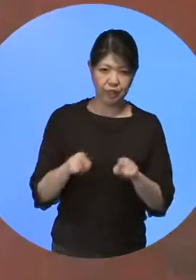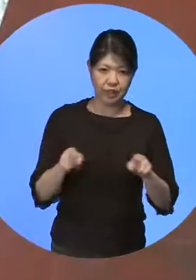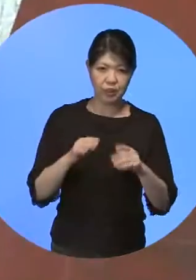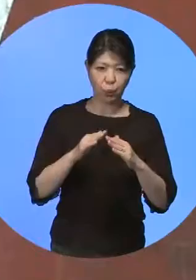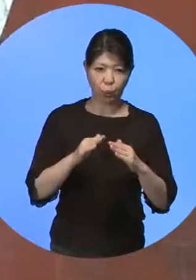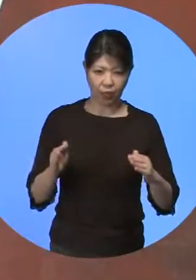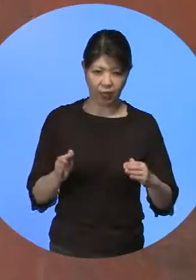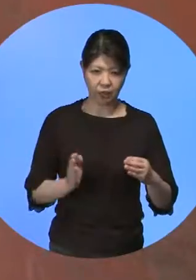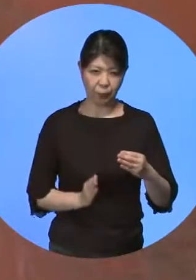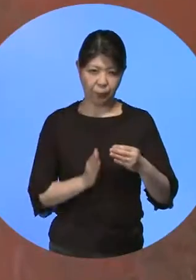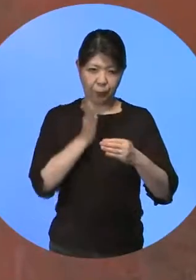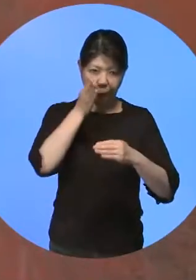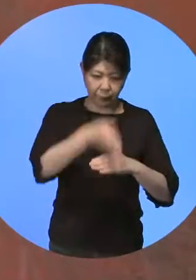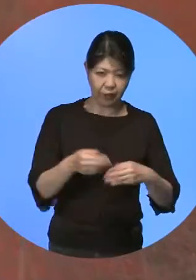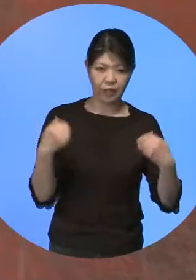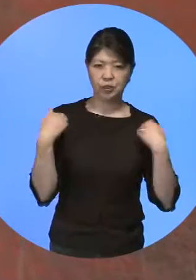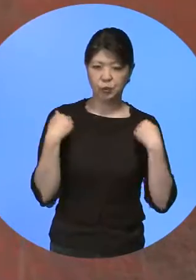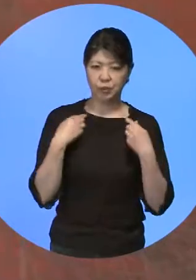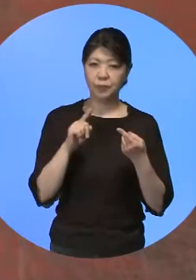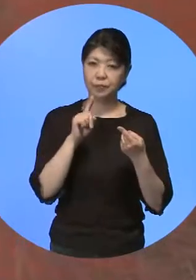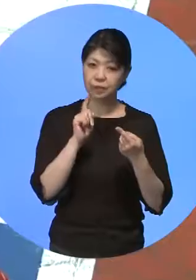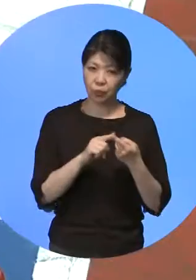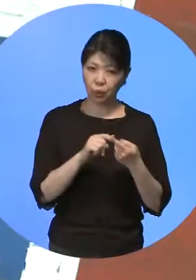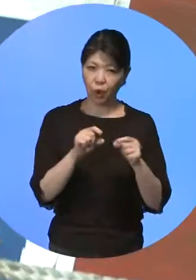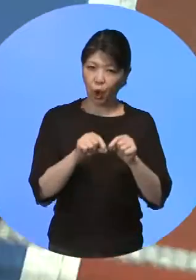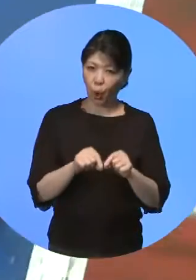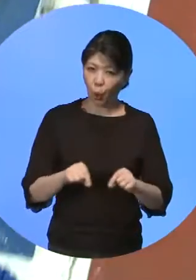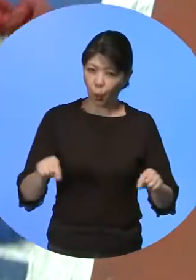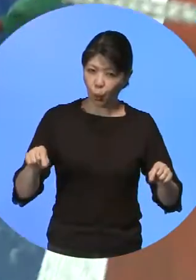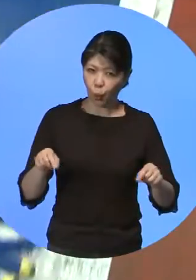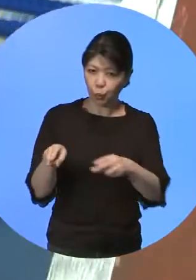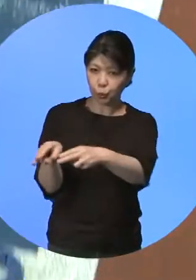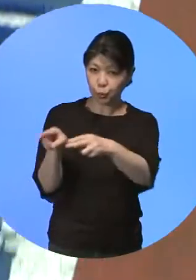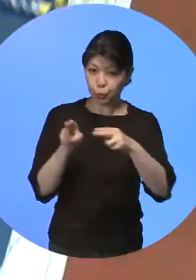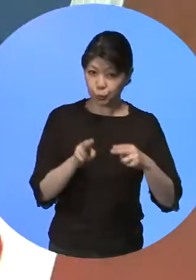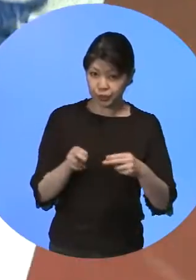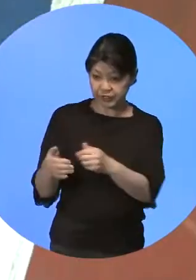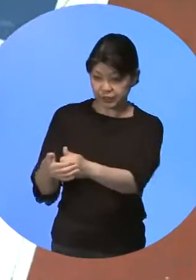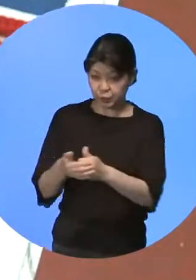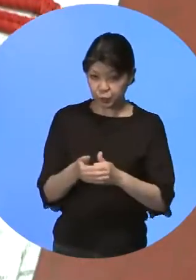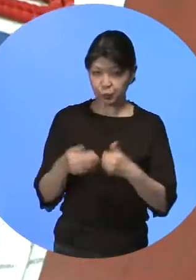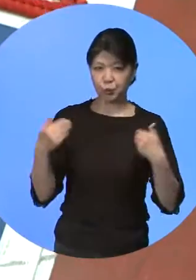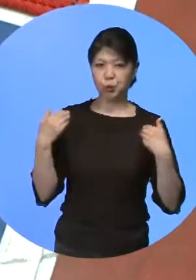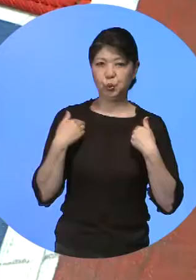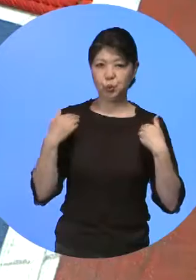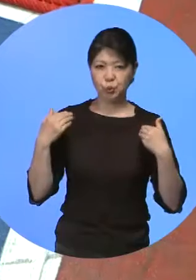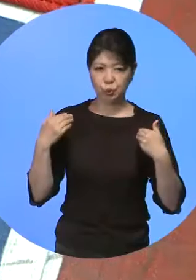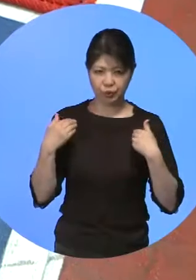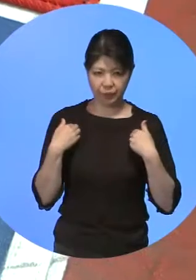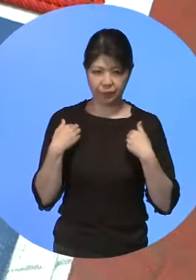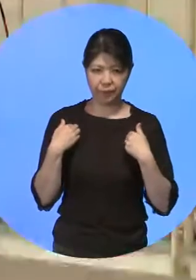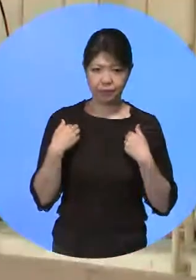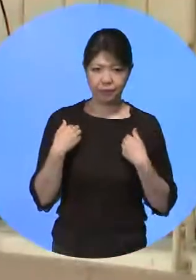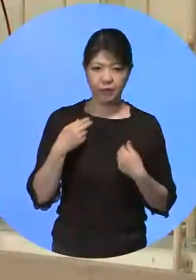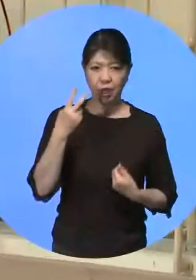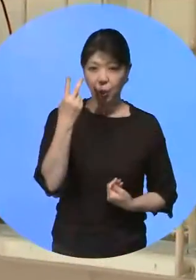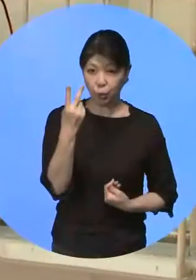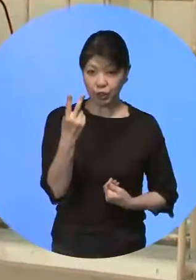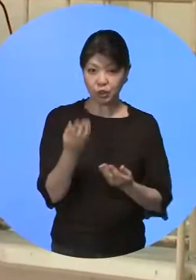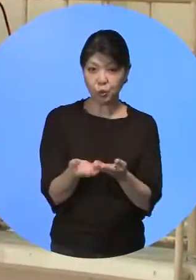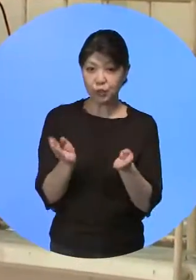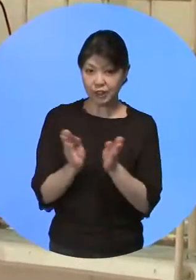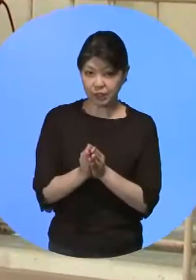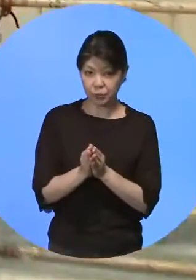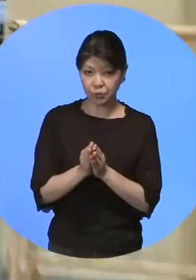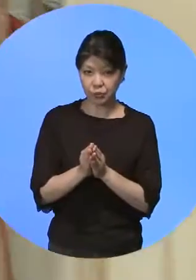ループでは、今年指導会の障害突破訓練とロープブリッジ救出訓練にそれぞれ2チ